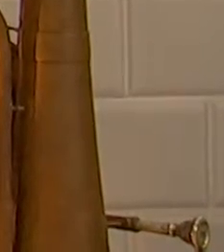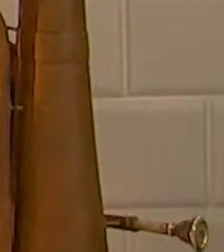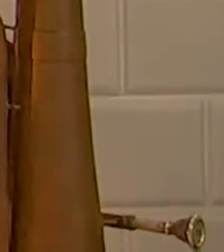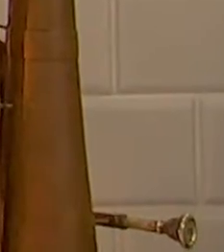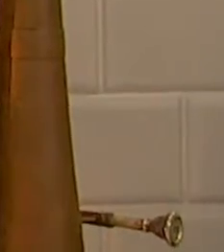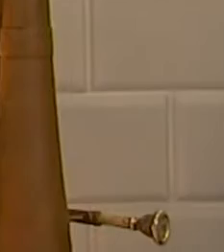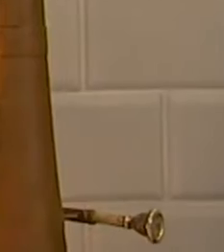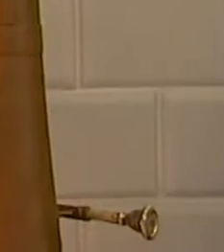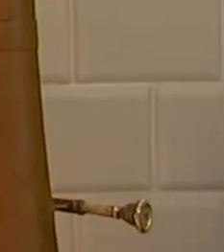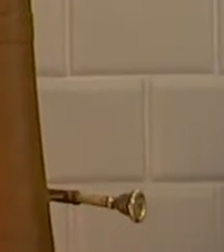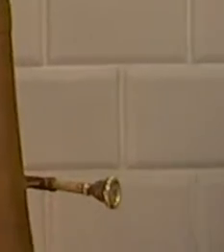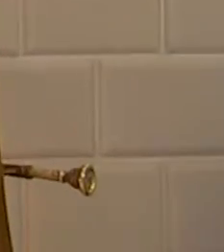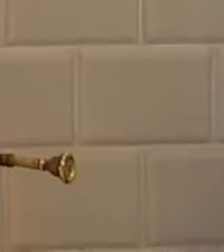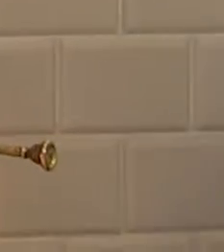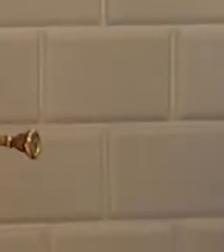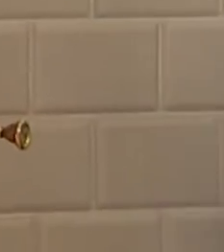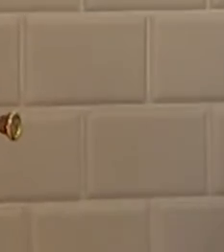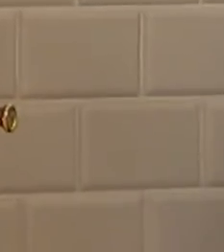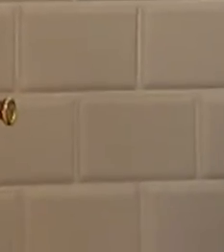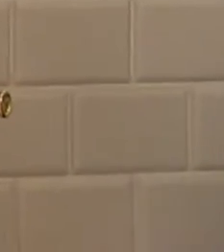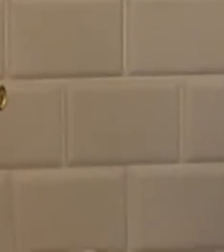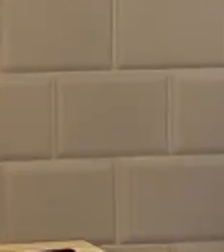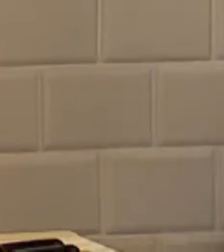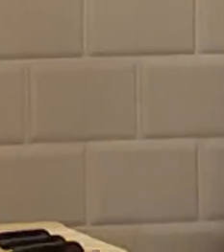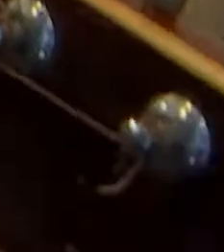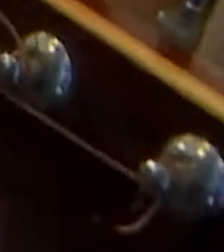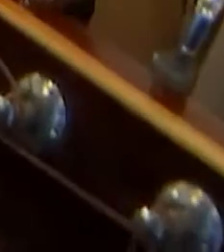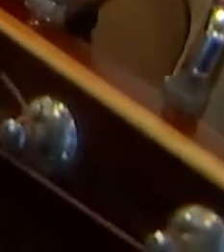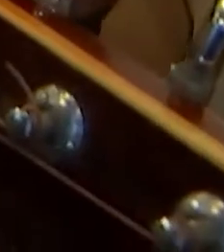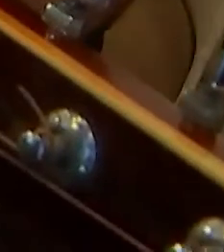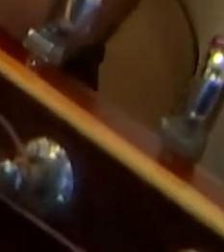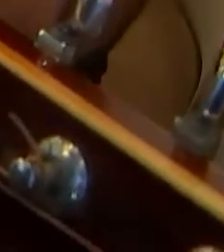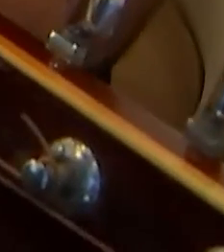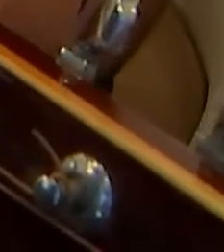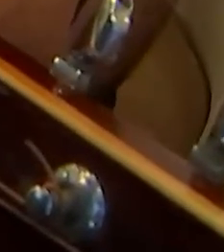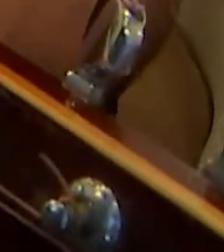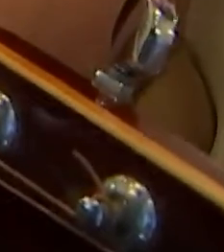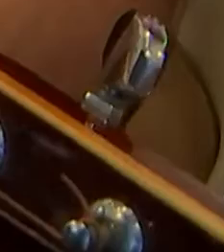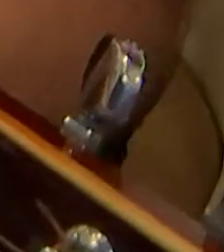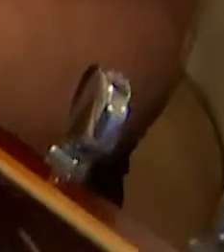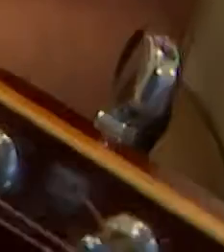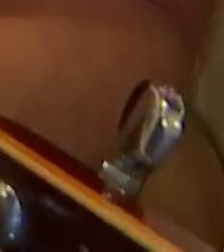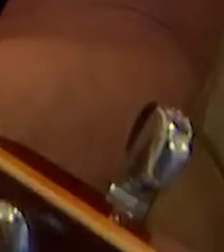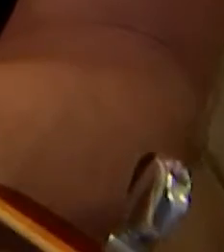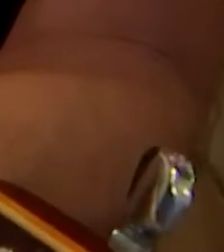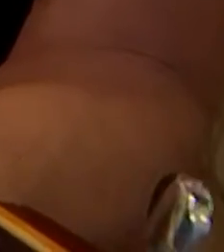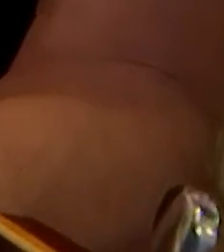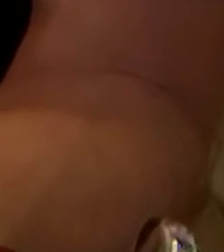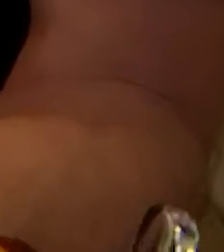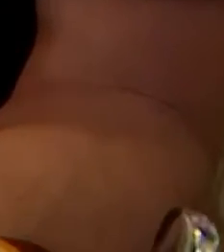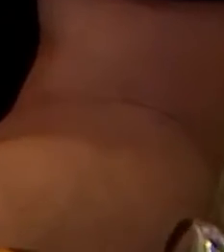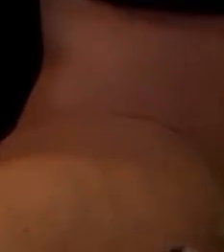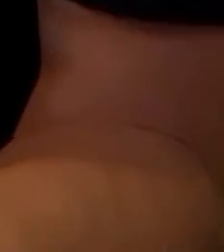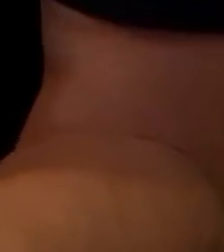me. I'm talking about the wondering. I'm talking about the little things. I'm talking